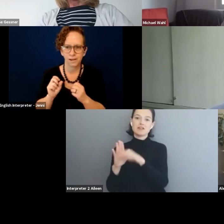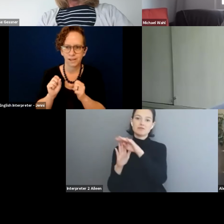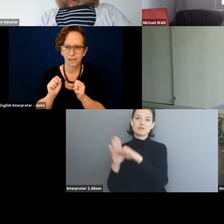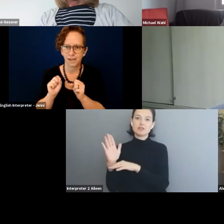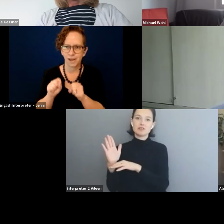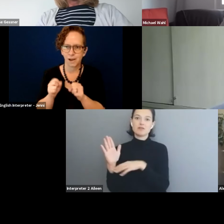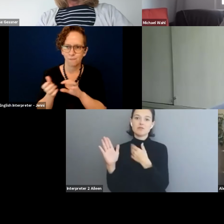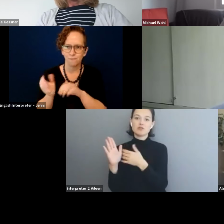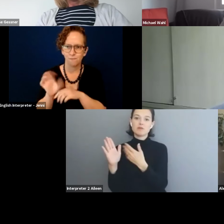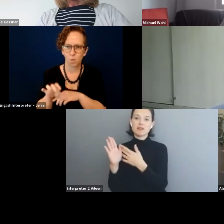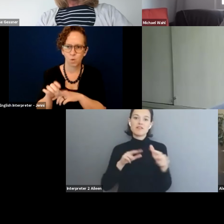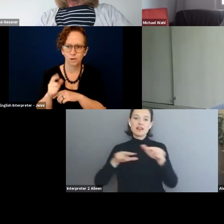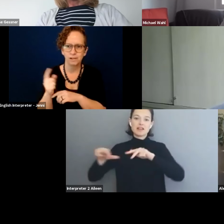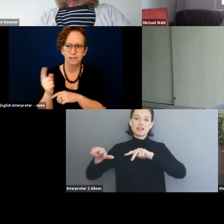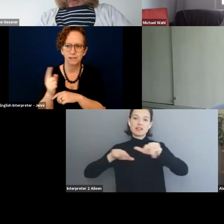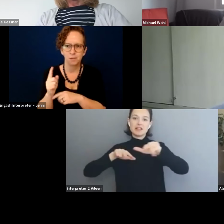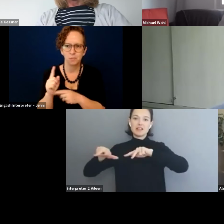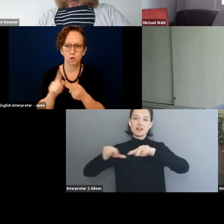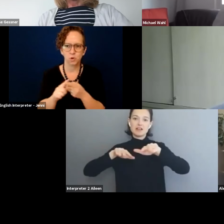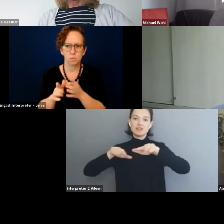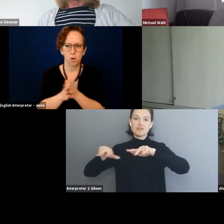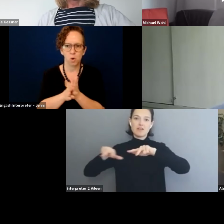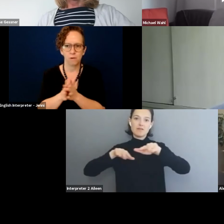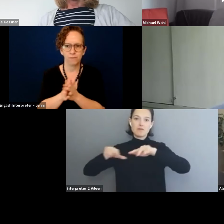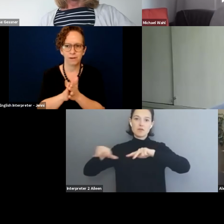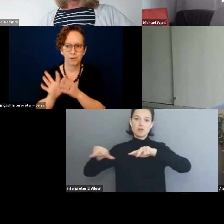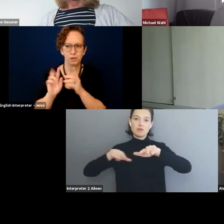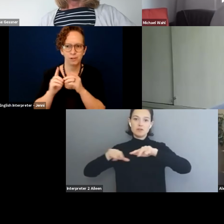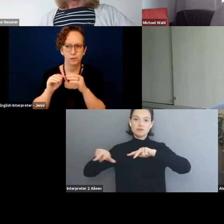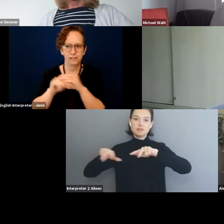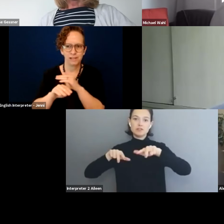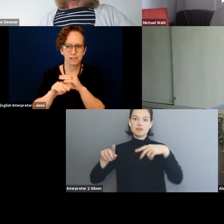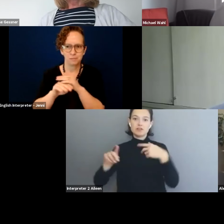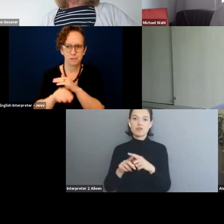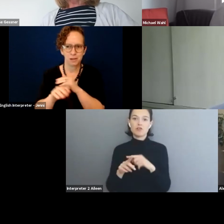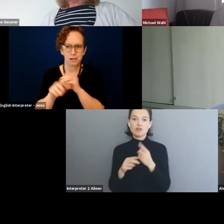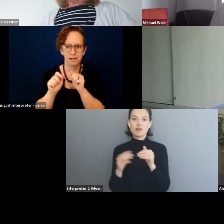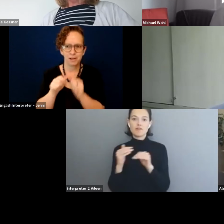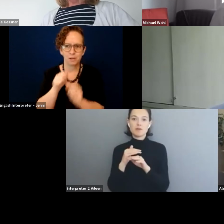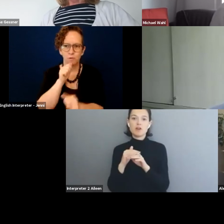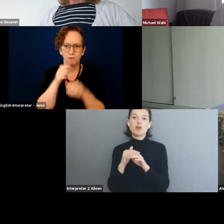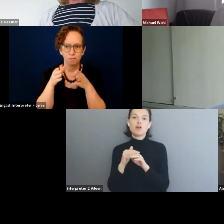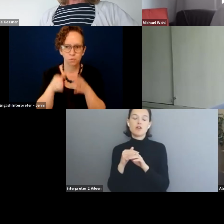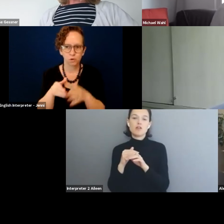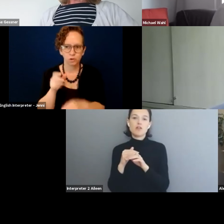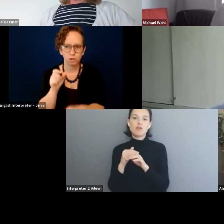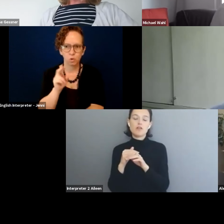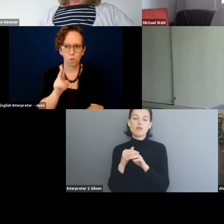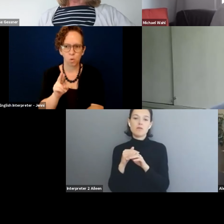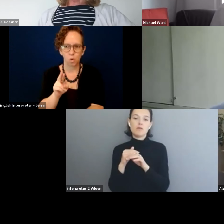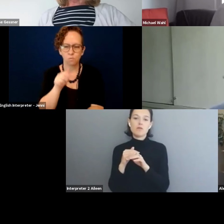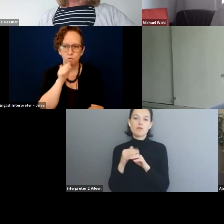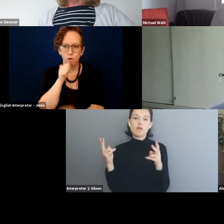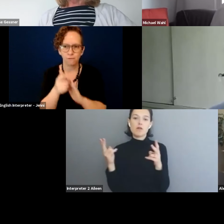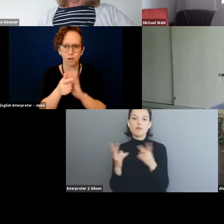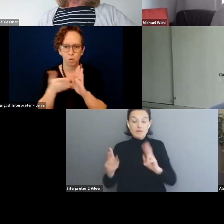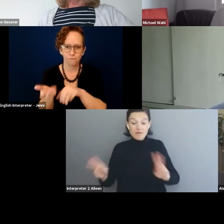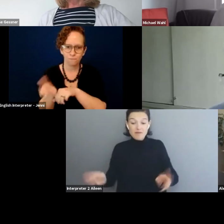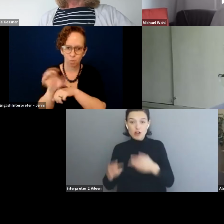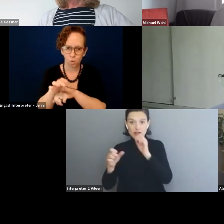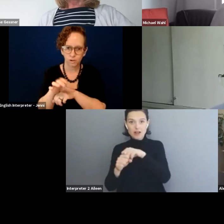website motivate to improve their digital accessibility? Can a private person or a private lawyer enforce